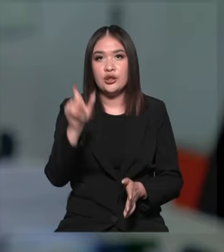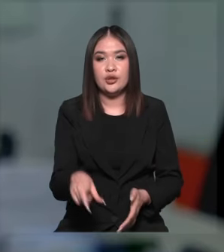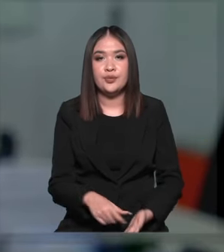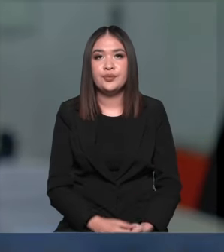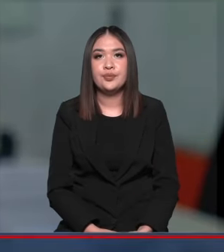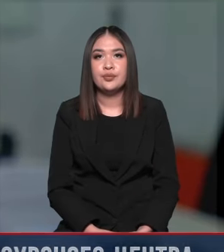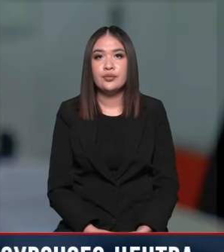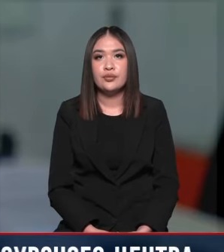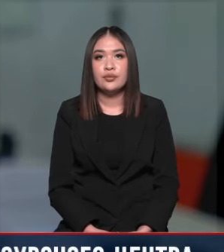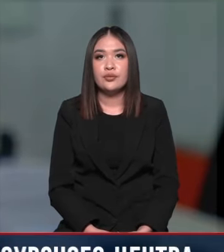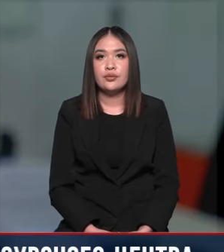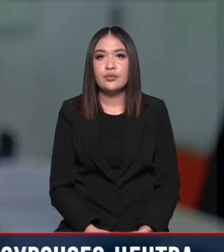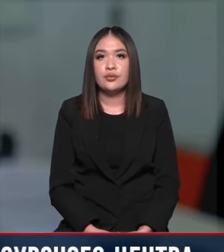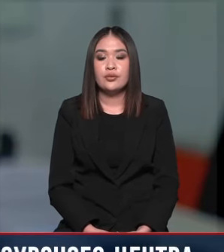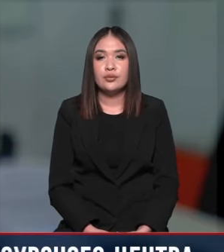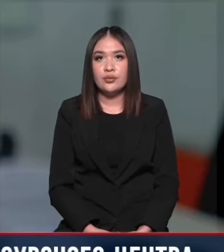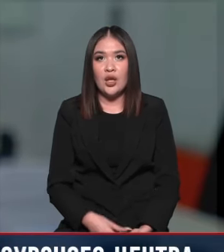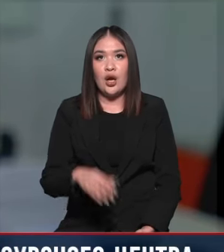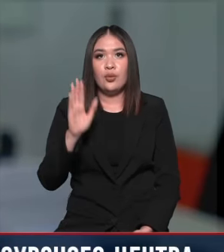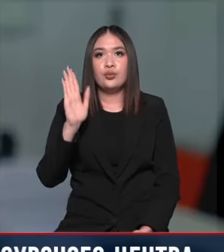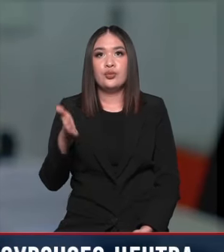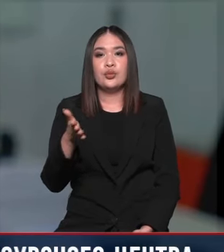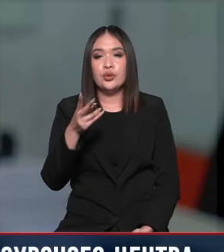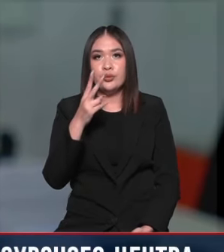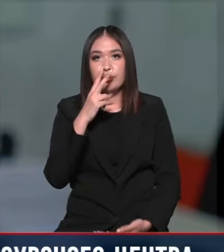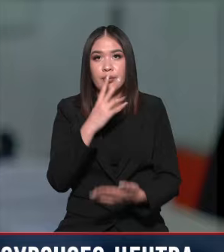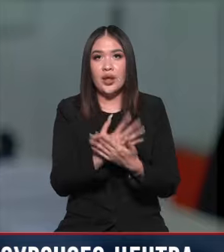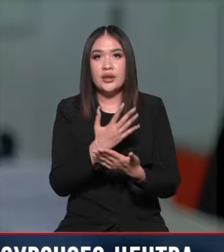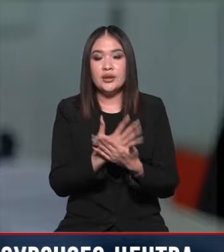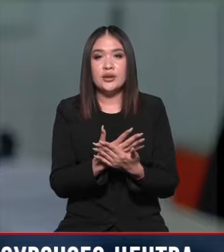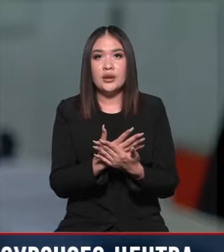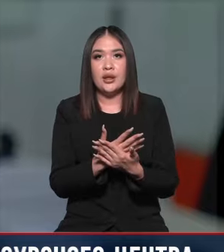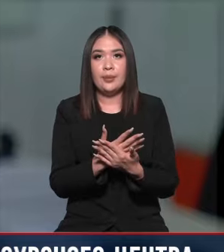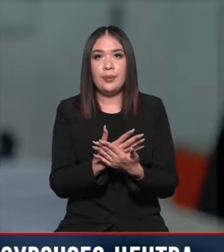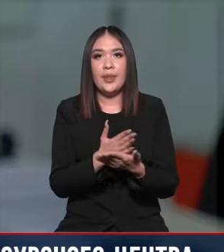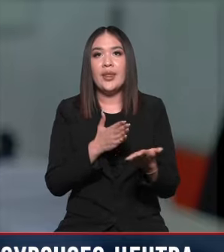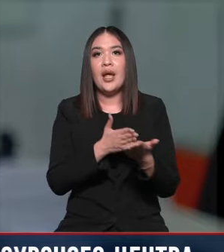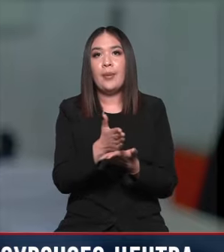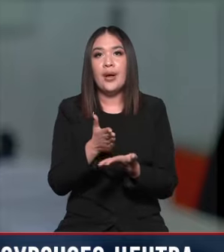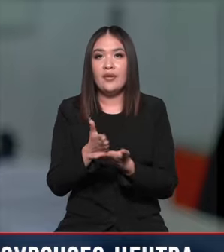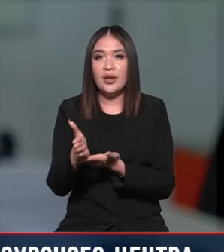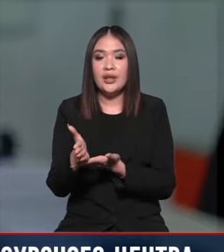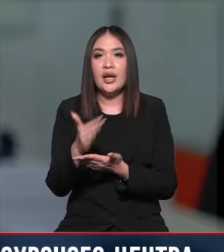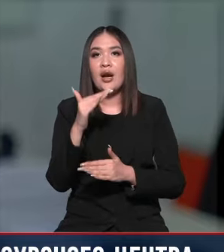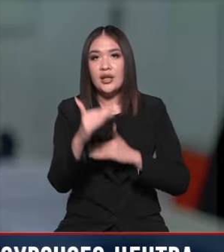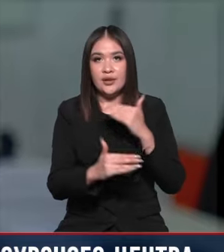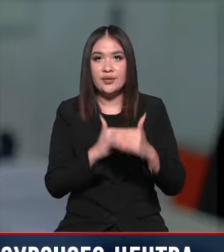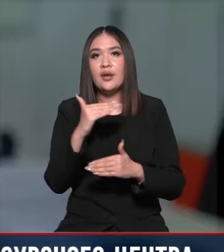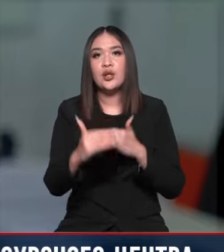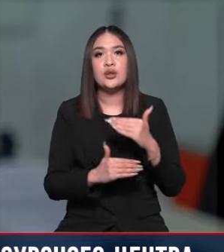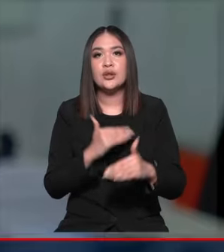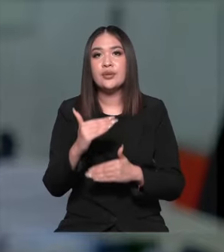опыт будем применять у себя в области. У нас, в принципе, на подобные направления тоже развиваются.